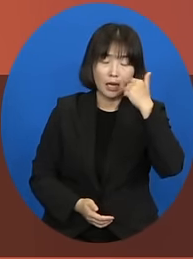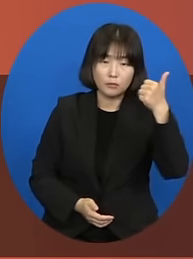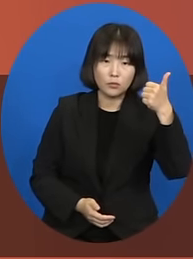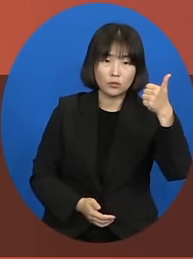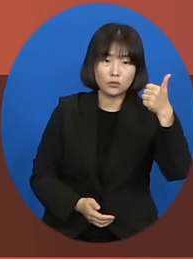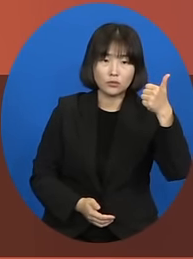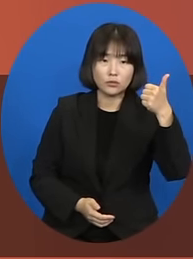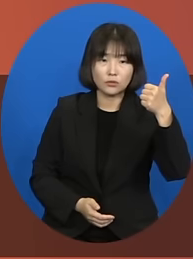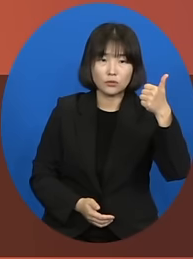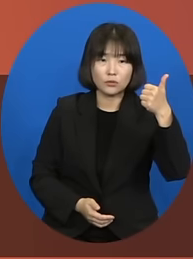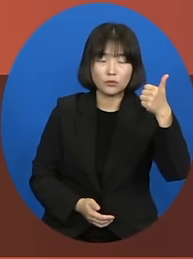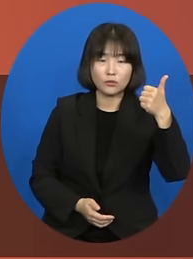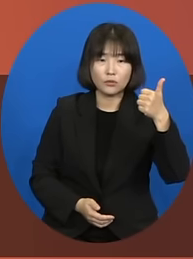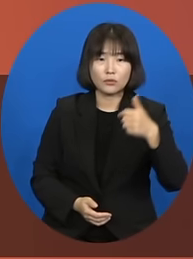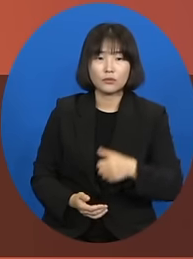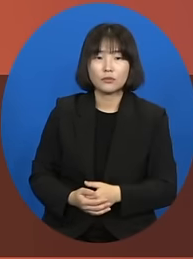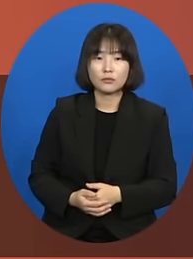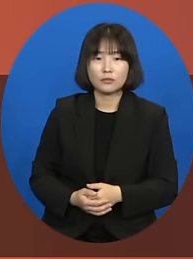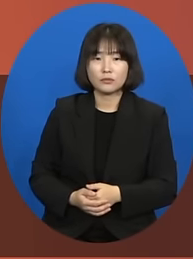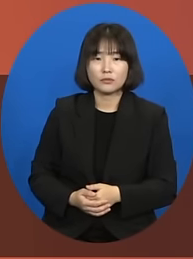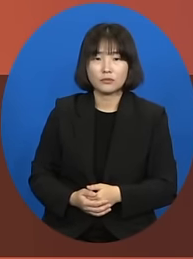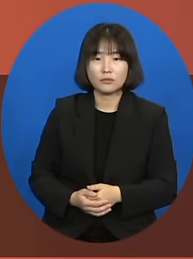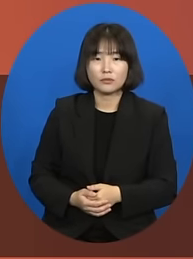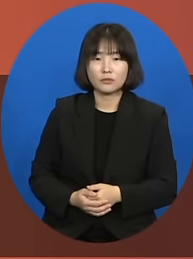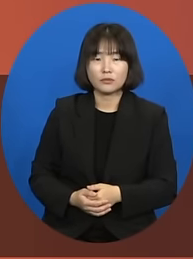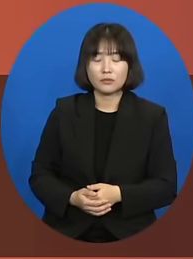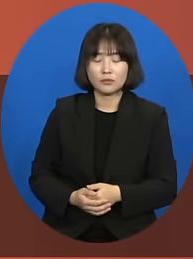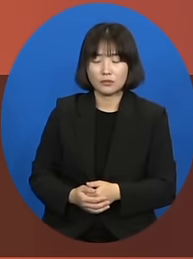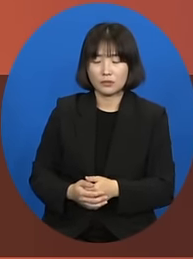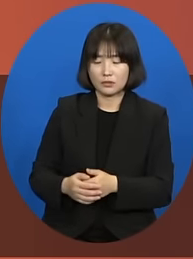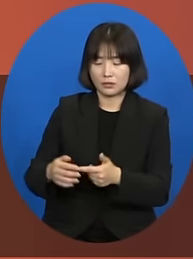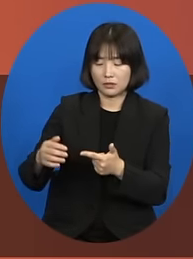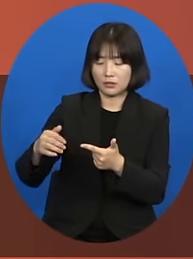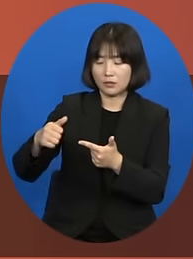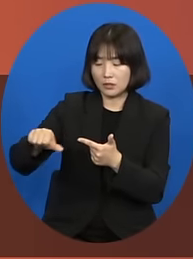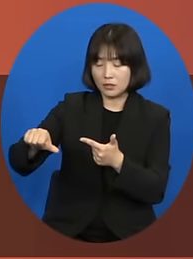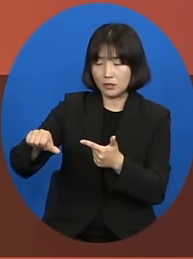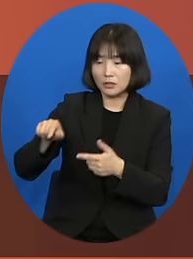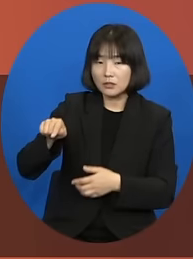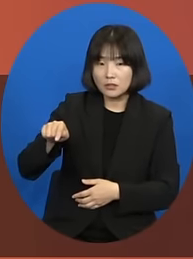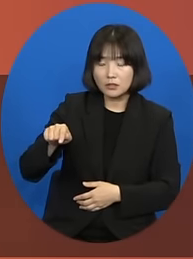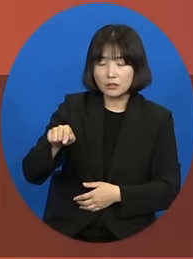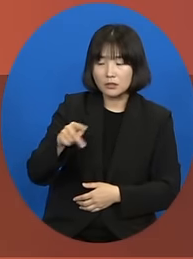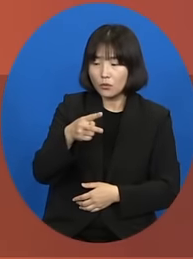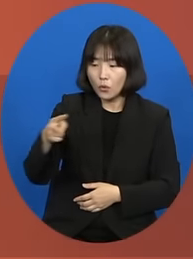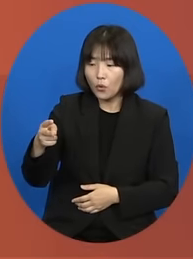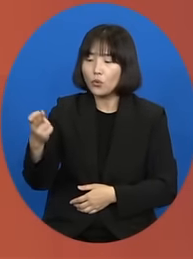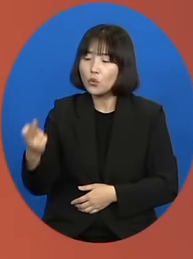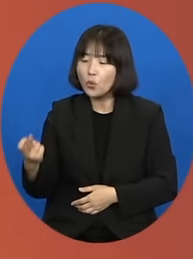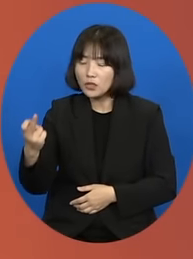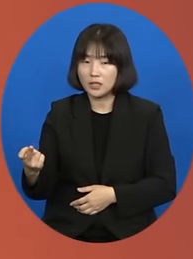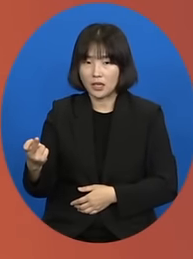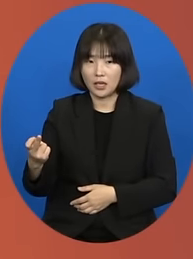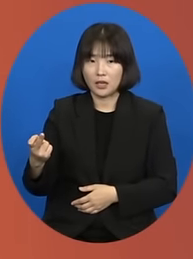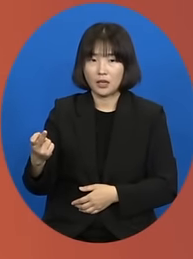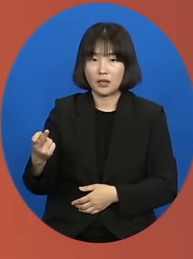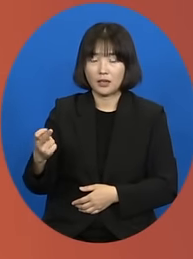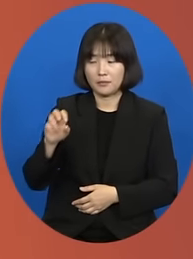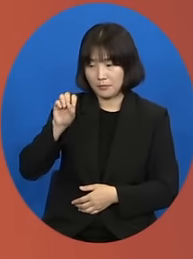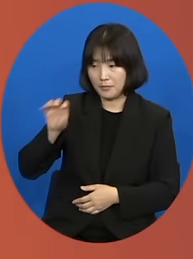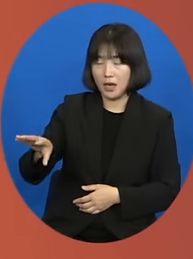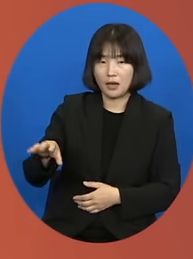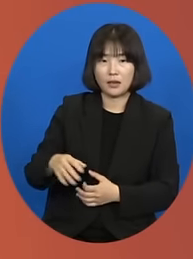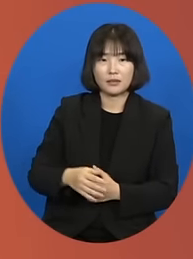있냐면 내 동생이라고 표현하고 있습니다. 그런데 이 큰아들은 자기 동생을 뭐라고 표현하고 있냐면 30절에